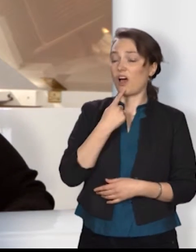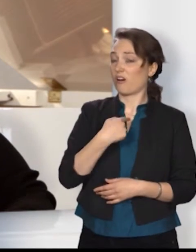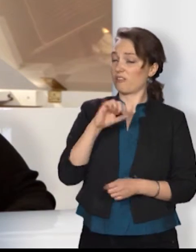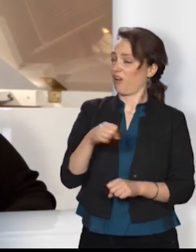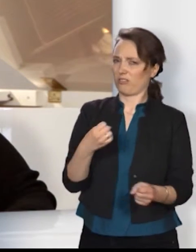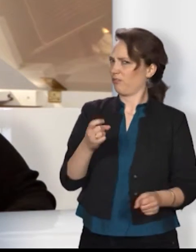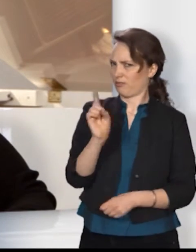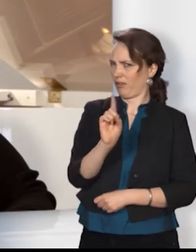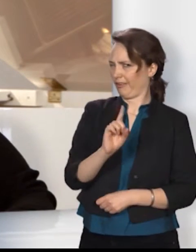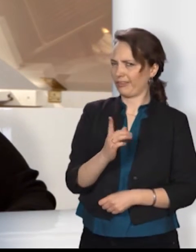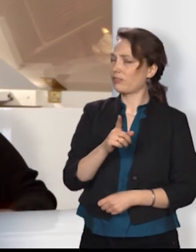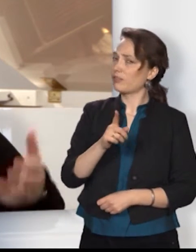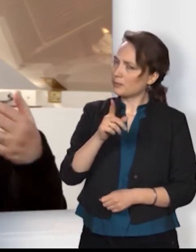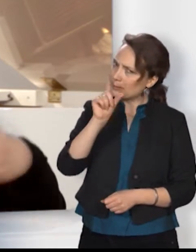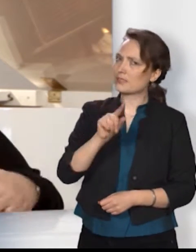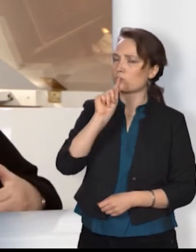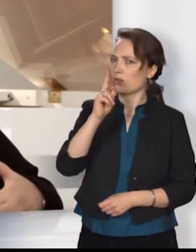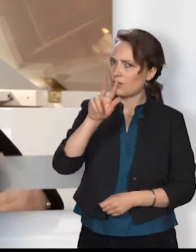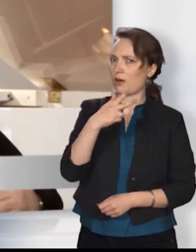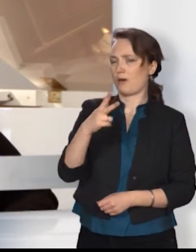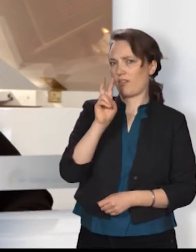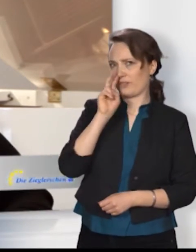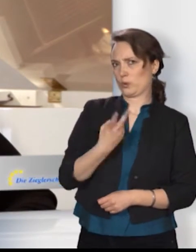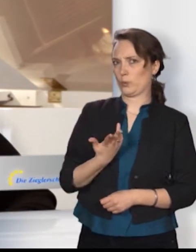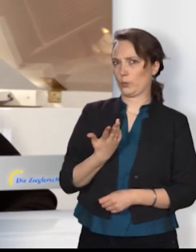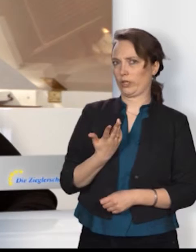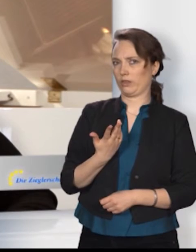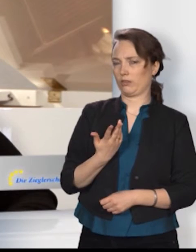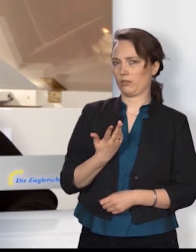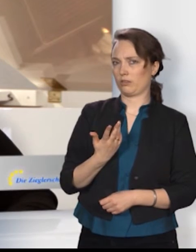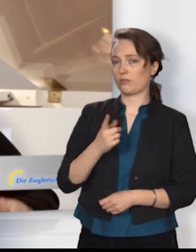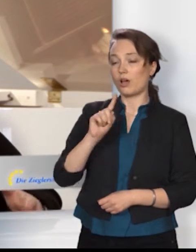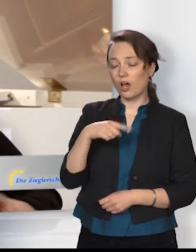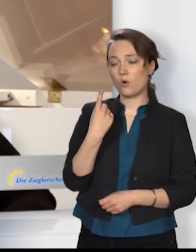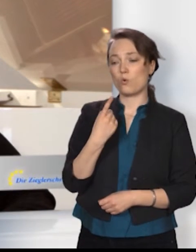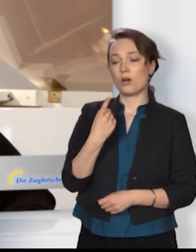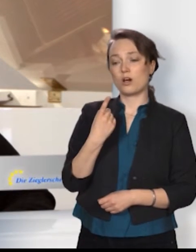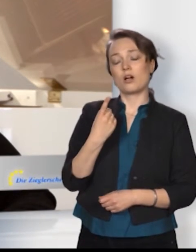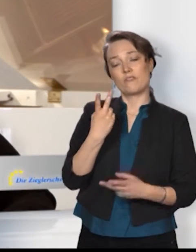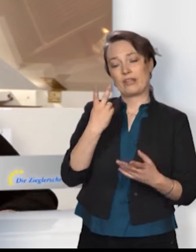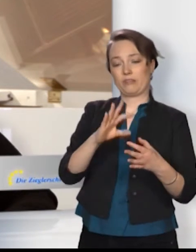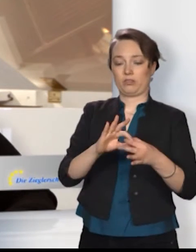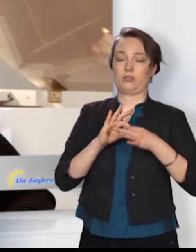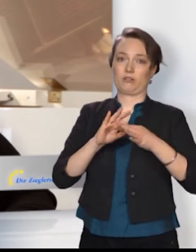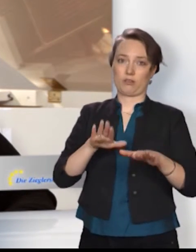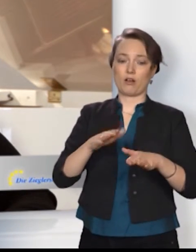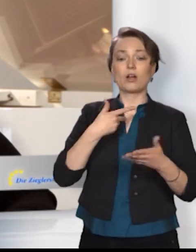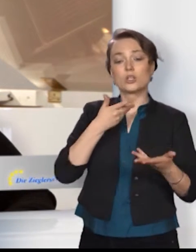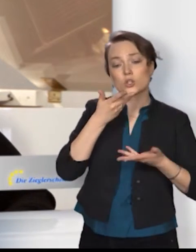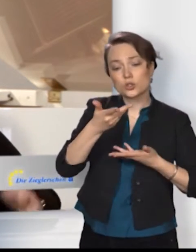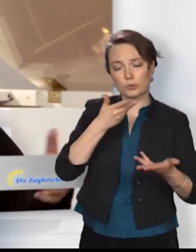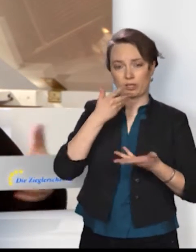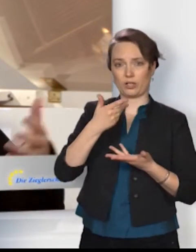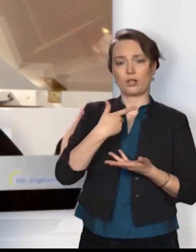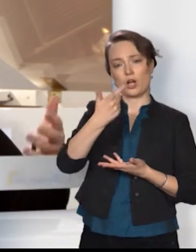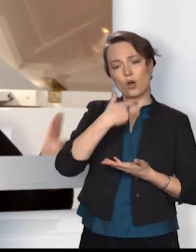mindestens dreimal versuchen. Und dann auch die Rückbindung zu haben, wir haben das Gespräch miteinander, wir stützen uns,